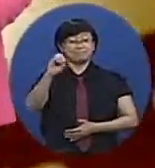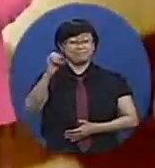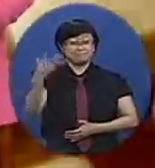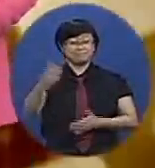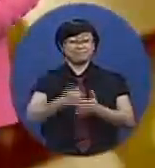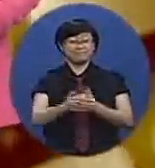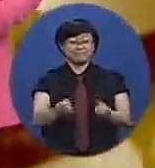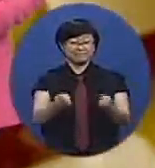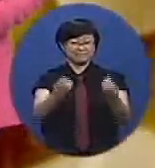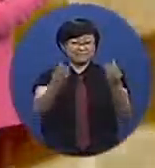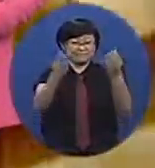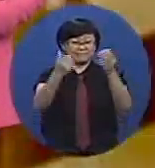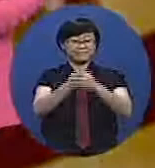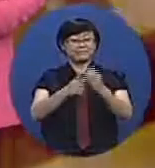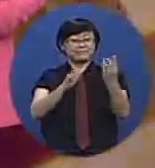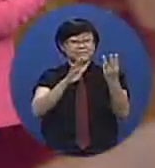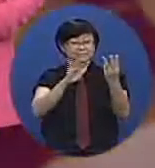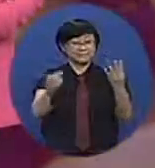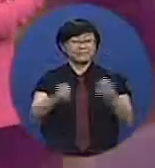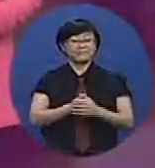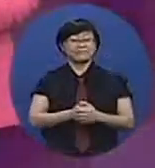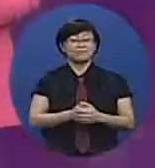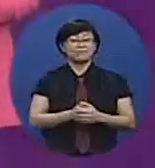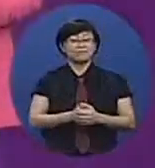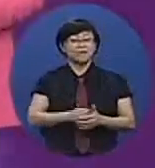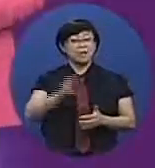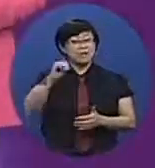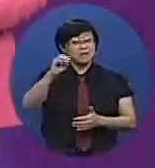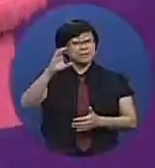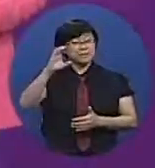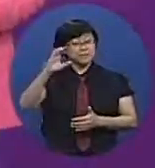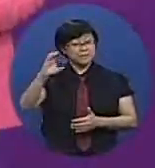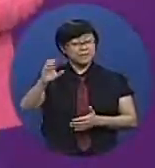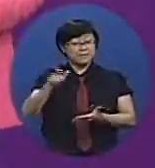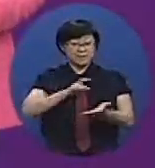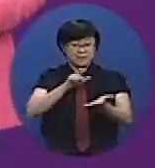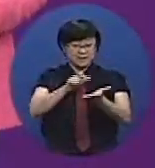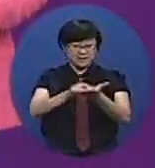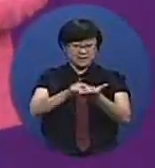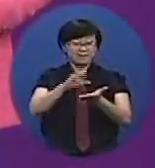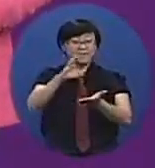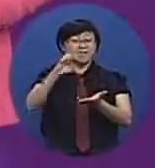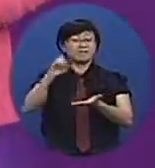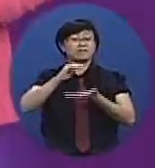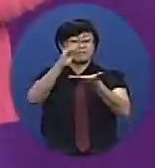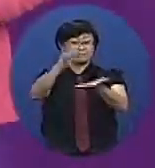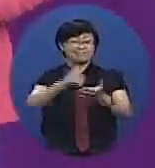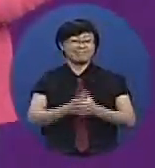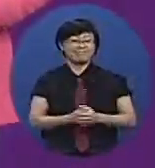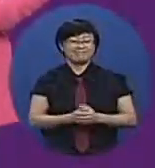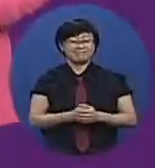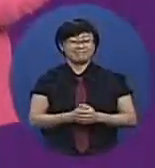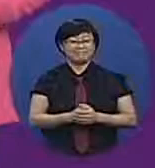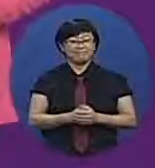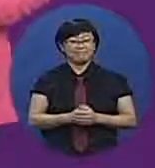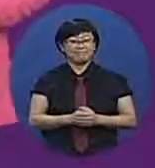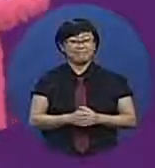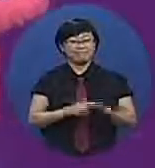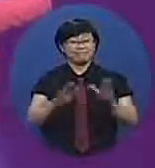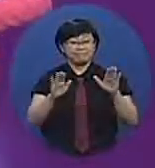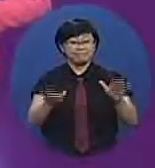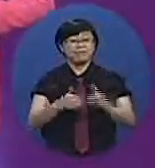010-8703번 축하드립니다. 세 분께는 MC들의 사인 CD 보내드리도록 하겠습니다. 자, 오늘